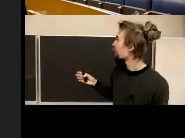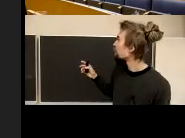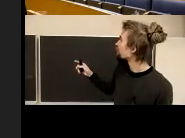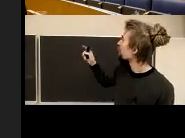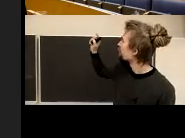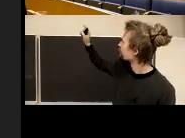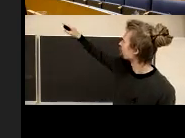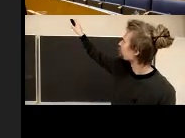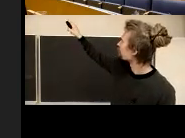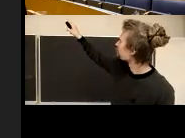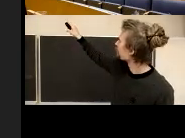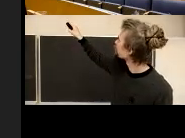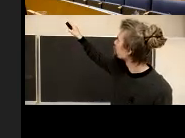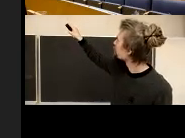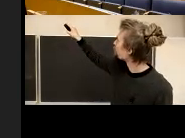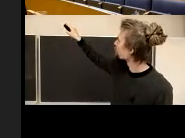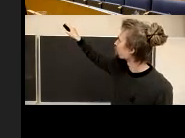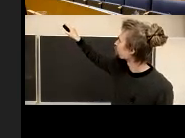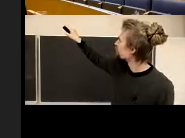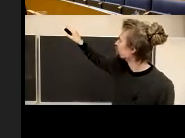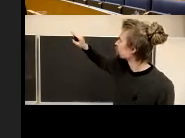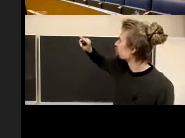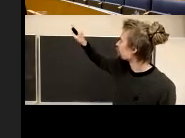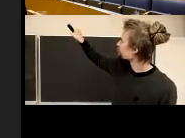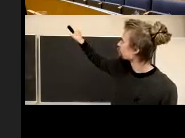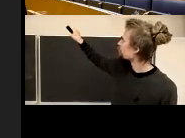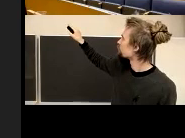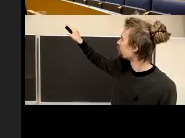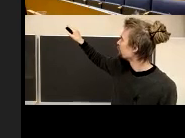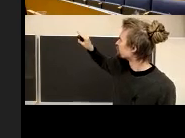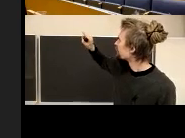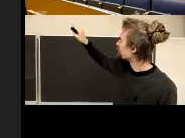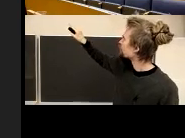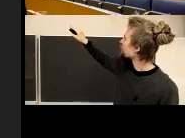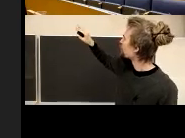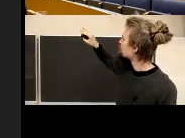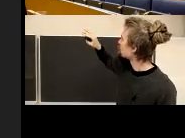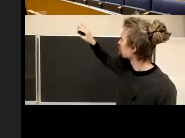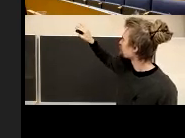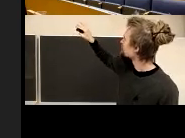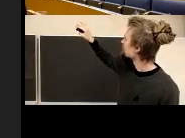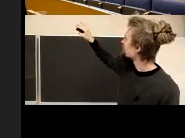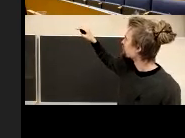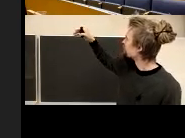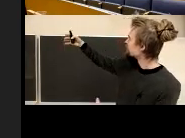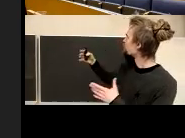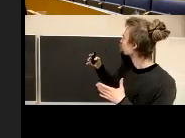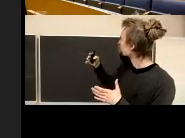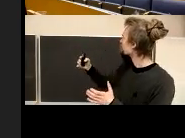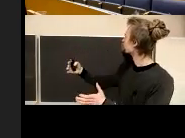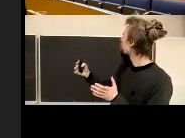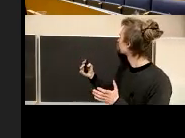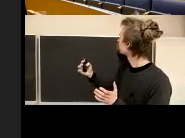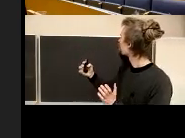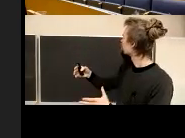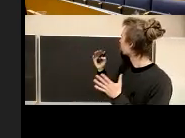terapeuttisessa käytössä. Etenkin toi vikalainaus, mä oon boldannut sen, toi on mun mielestä tosi osuva, että sain niin kuin laajemman perspektiivin ja astuin niin